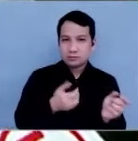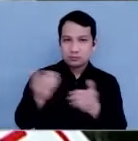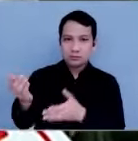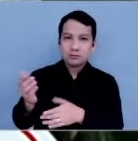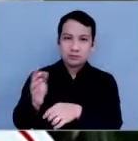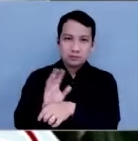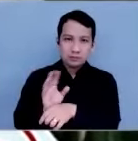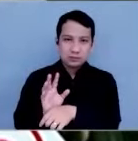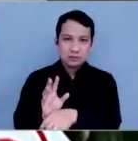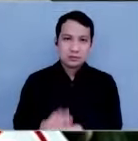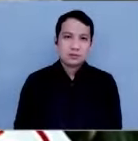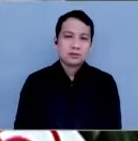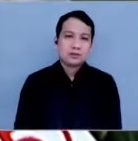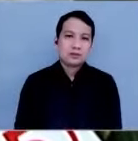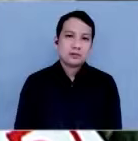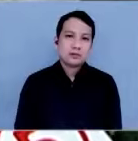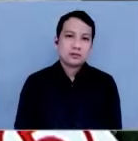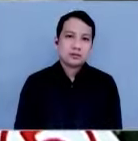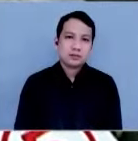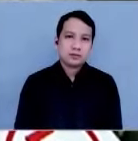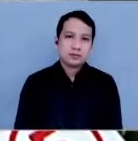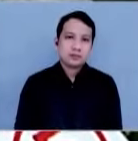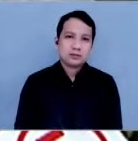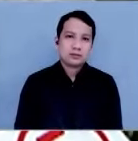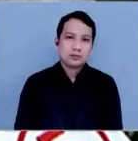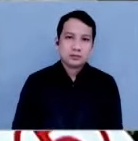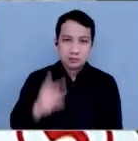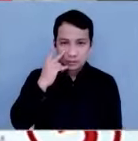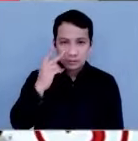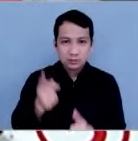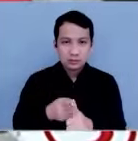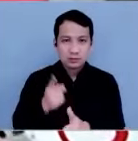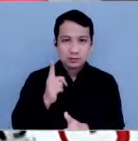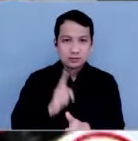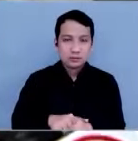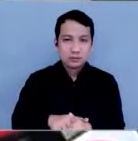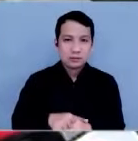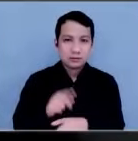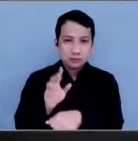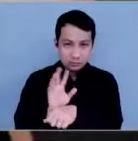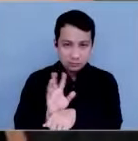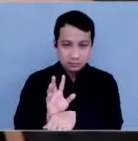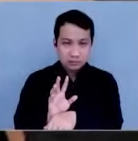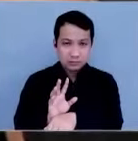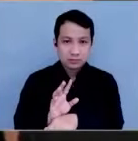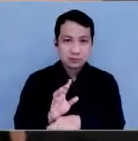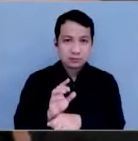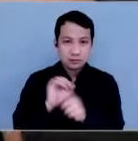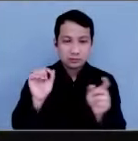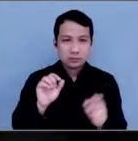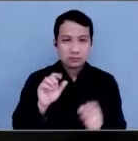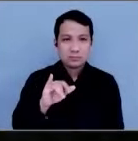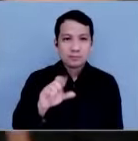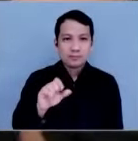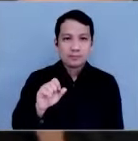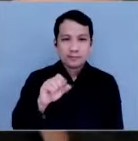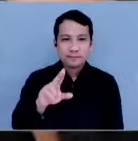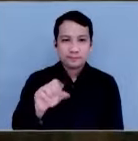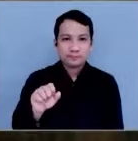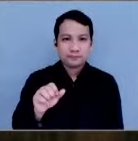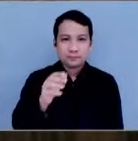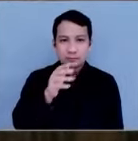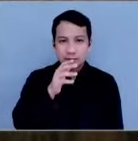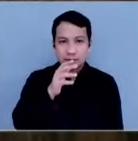industry. Sa kanya yung first film ko, Wake Up Little Susie. Kwento naman ang anak ni Mother Lily na si